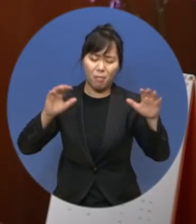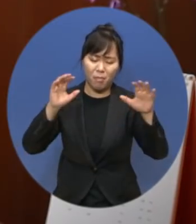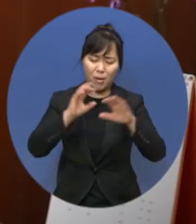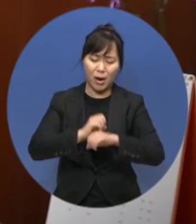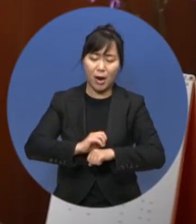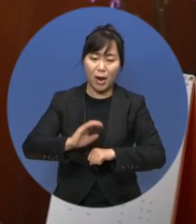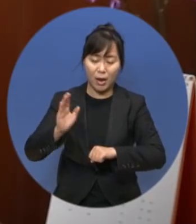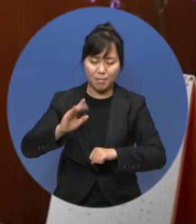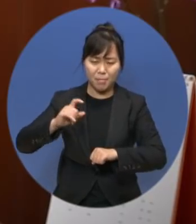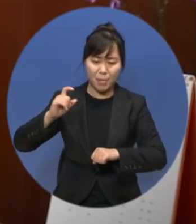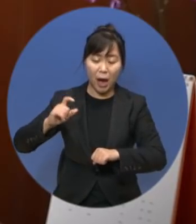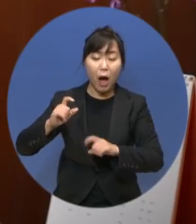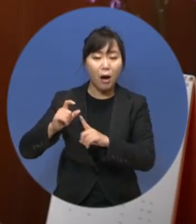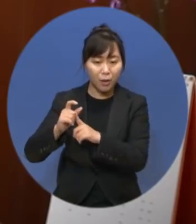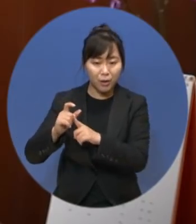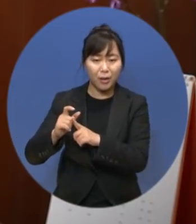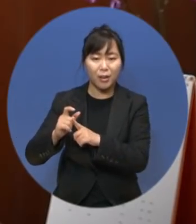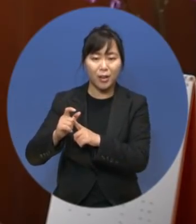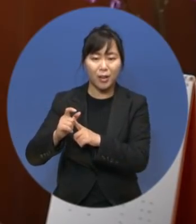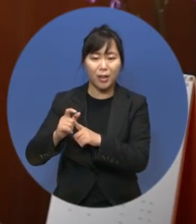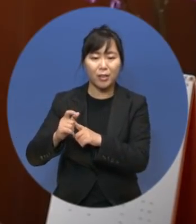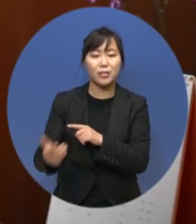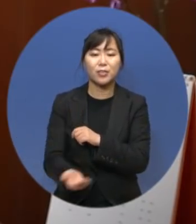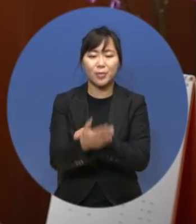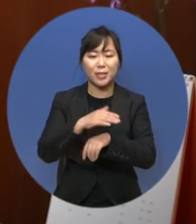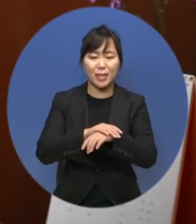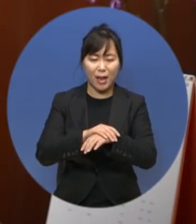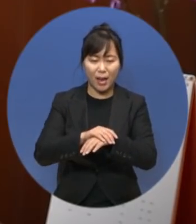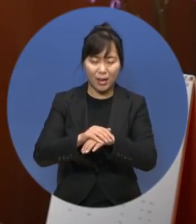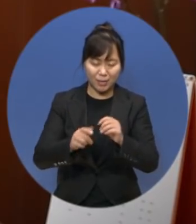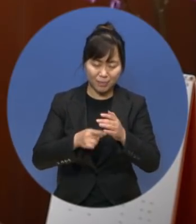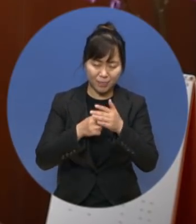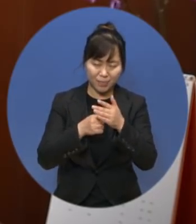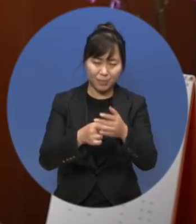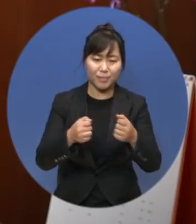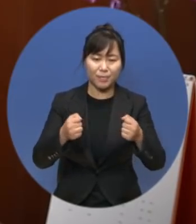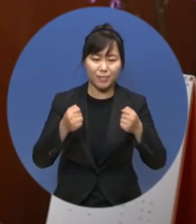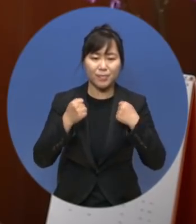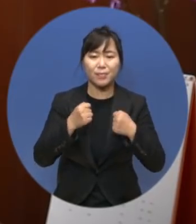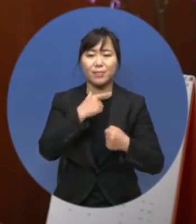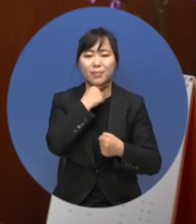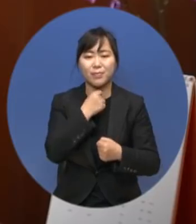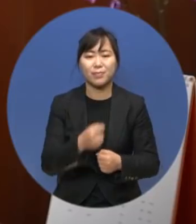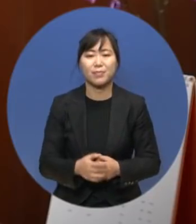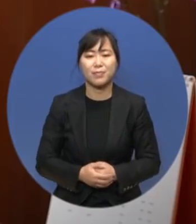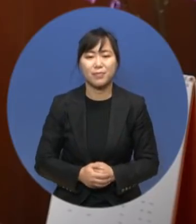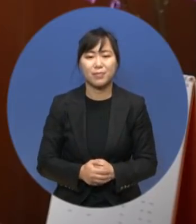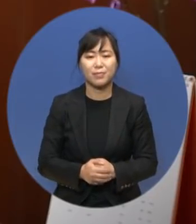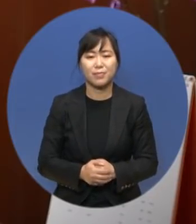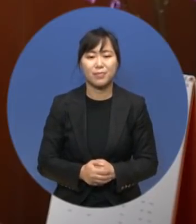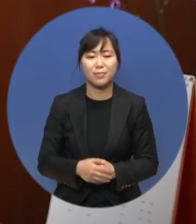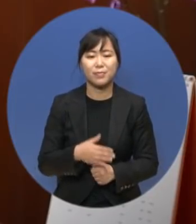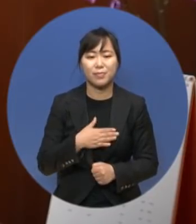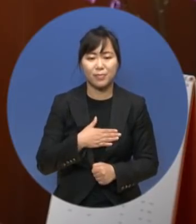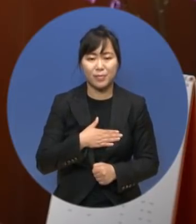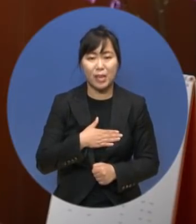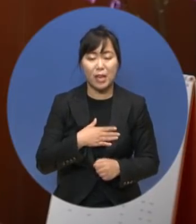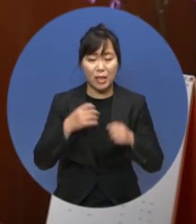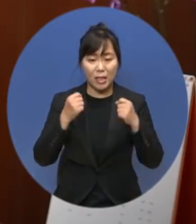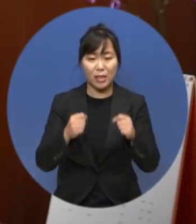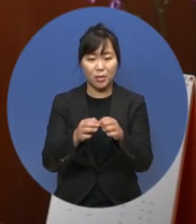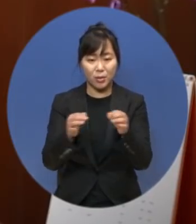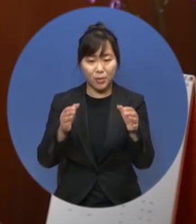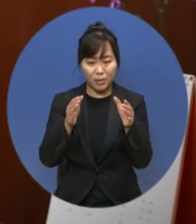예술계 생태계가 무너지지 않도록 여러분들이 잘 지켜주시고 힘내셨으면 좋겠습니다. 저도 제가